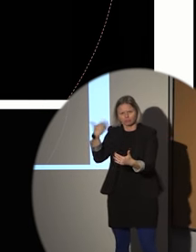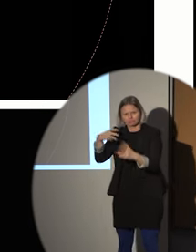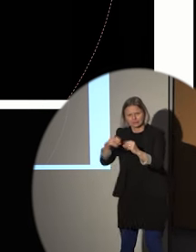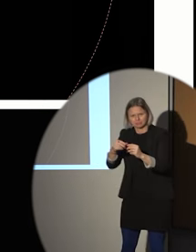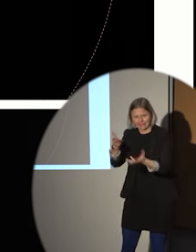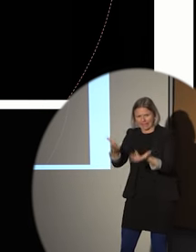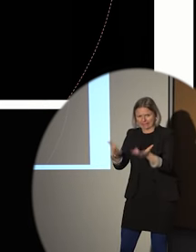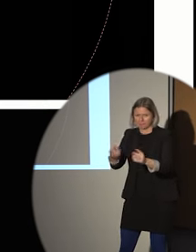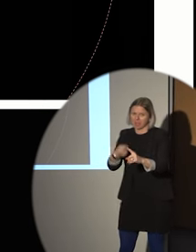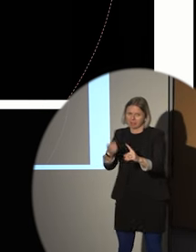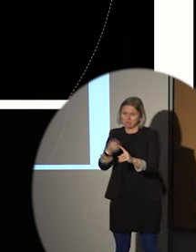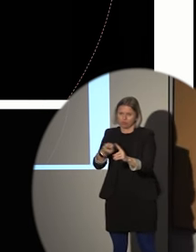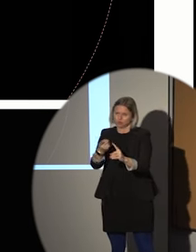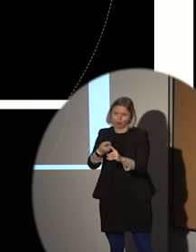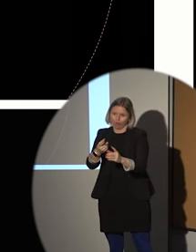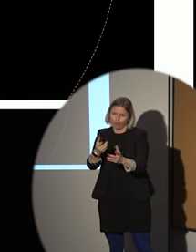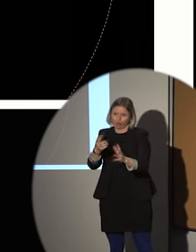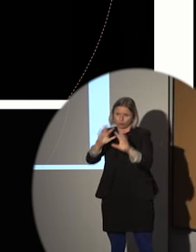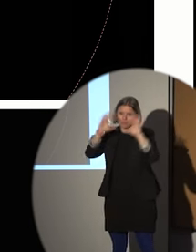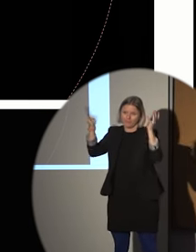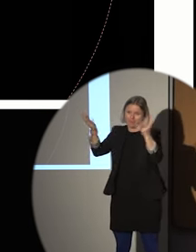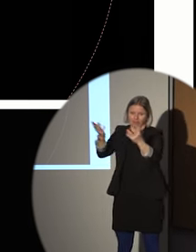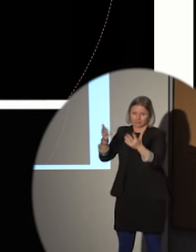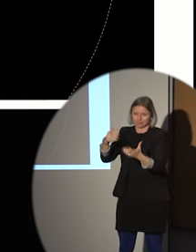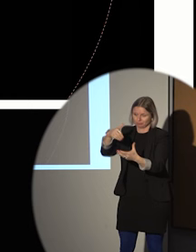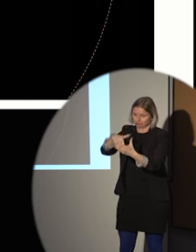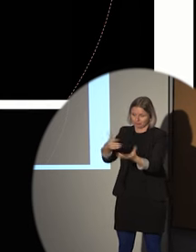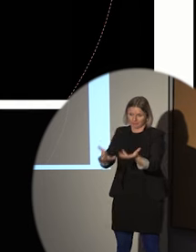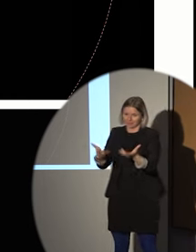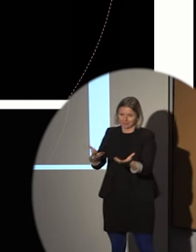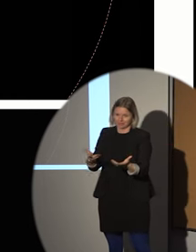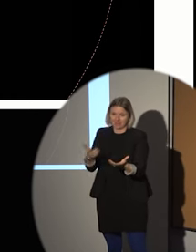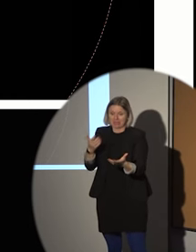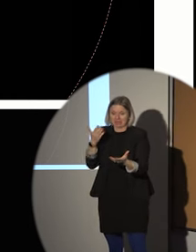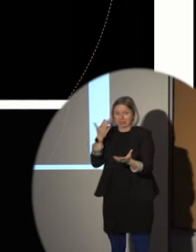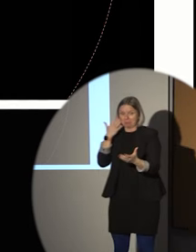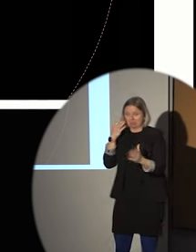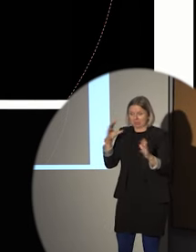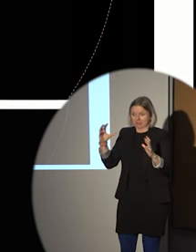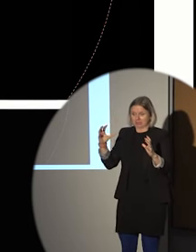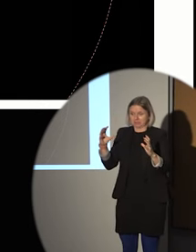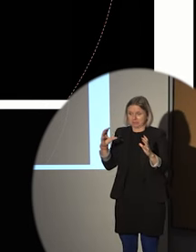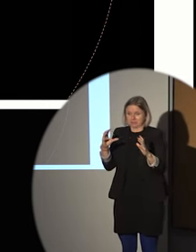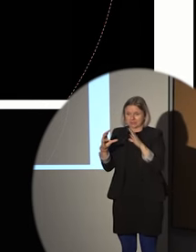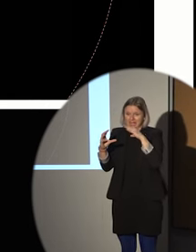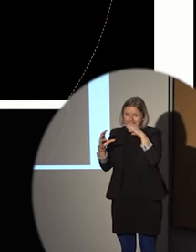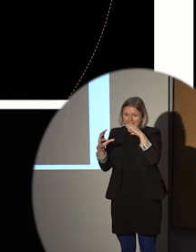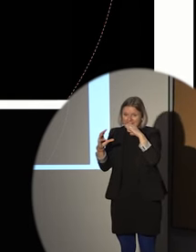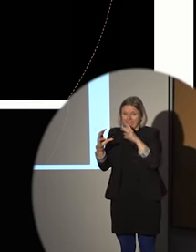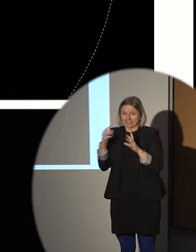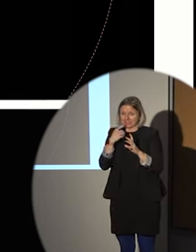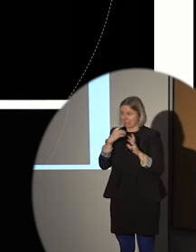est vraiment, vraiment quelque chose d'assez fondamental. Parce que si vous êtes au bord d'un précipice, c'est peut-être pas la bonne idée de sauter dans tous les